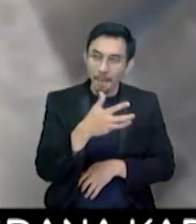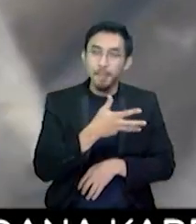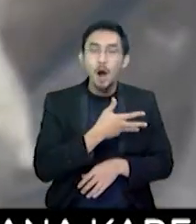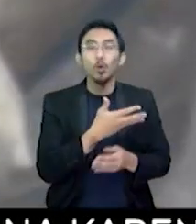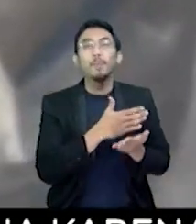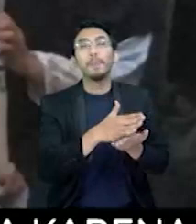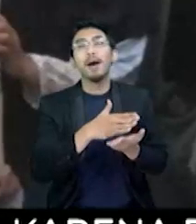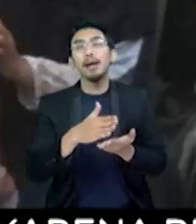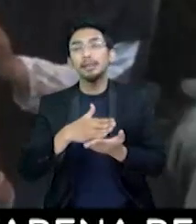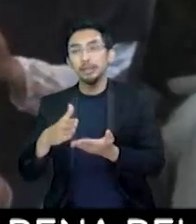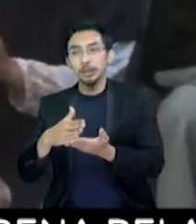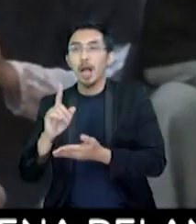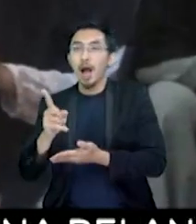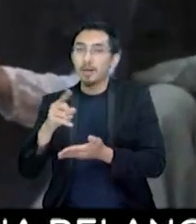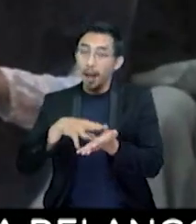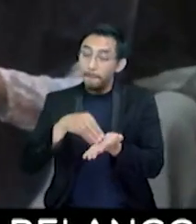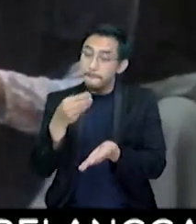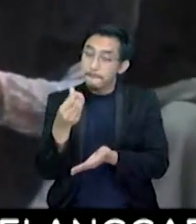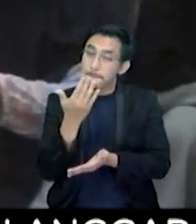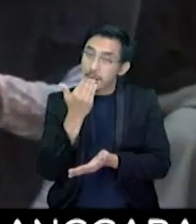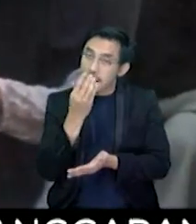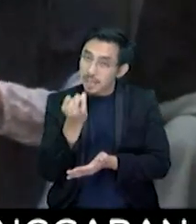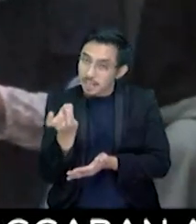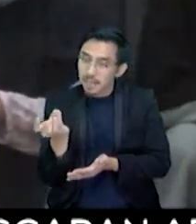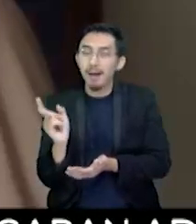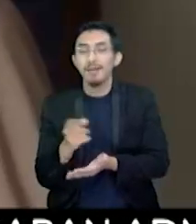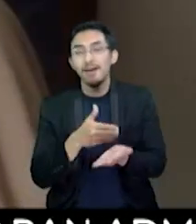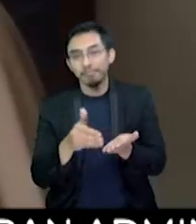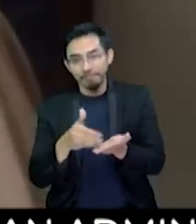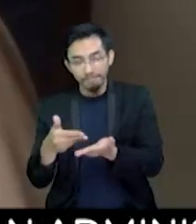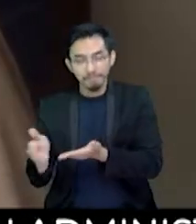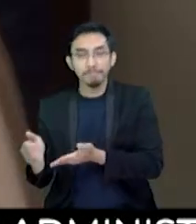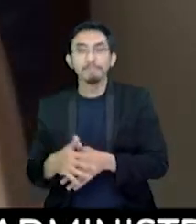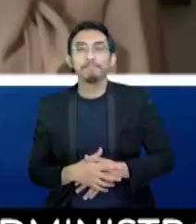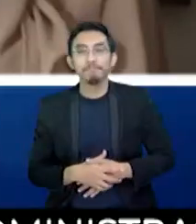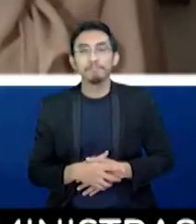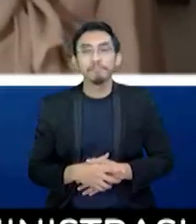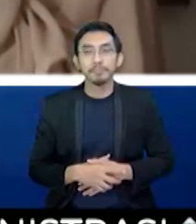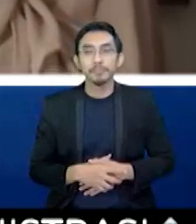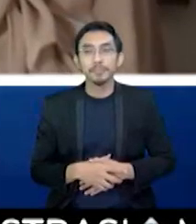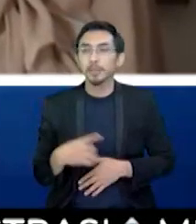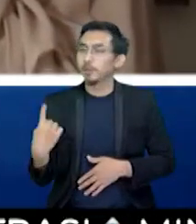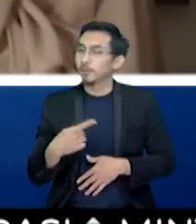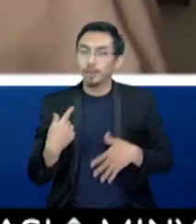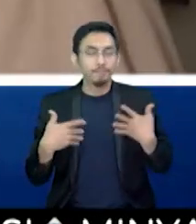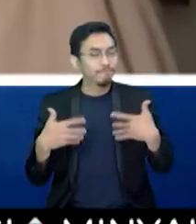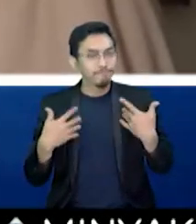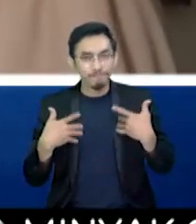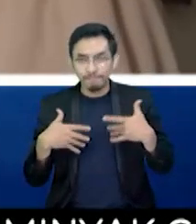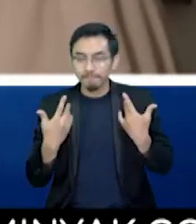memberi bantuan beras sebagai bentuk perhatian dan kepedulian. Kami sangat senang sekali dan hal itu